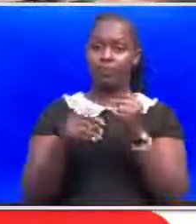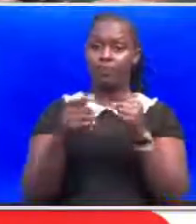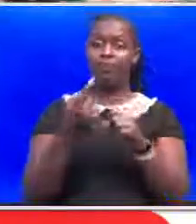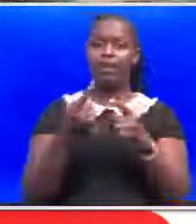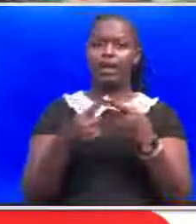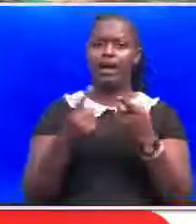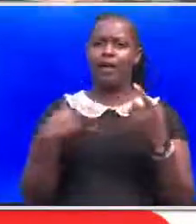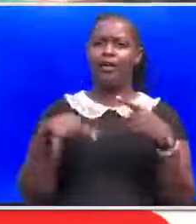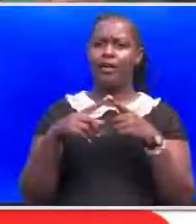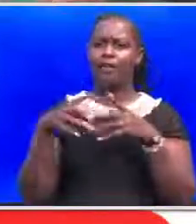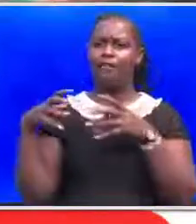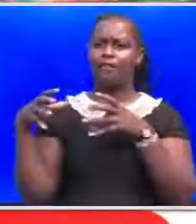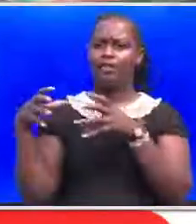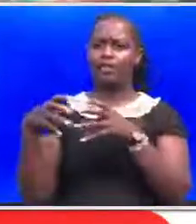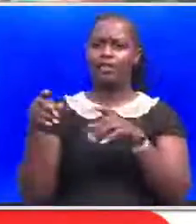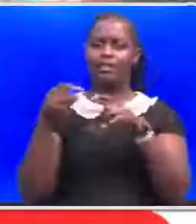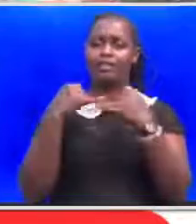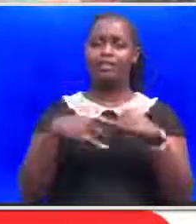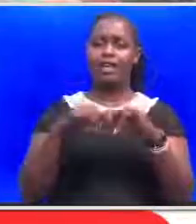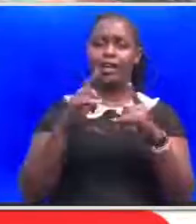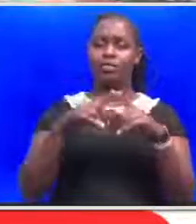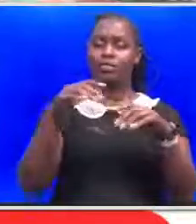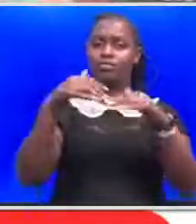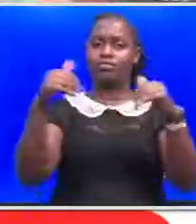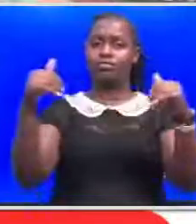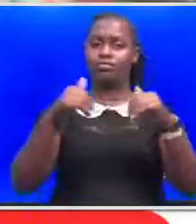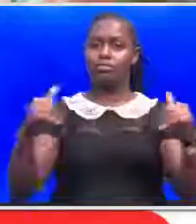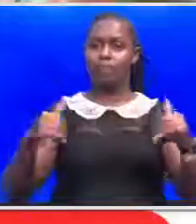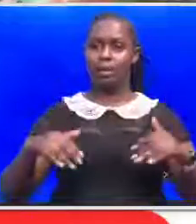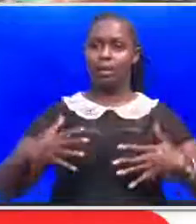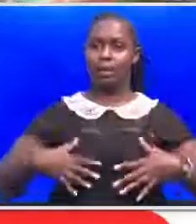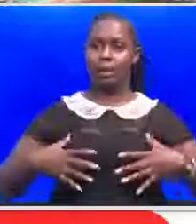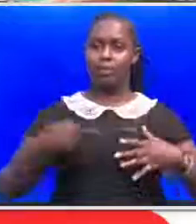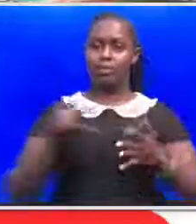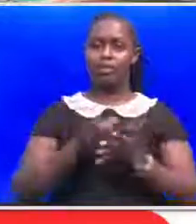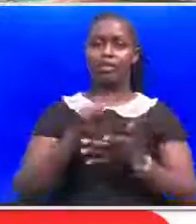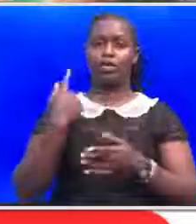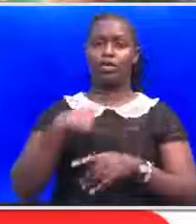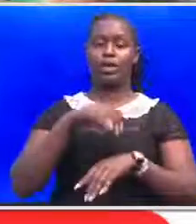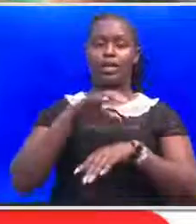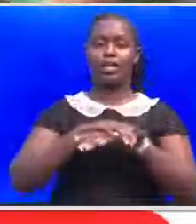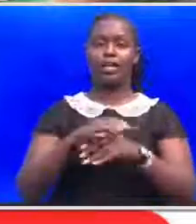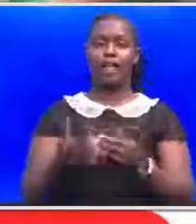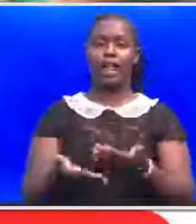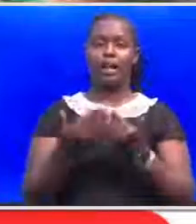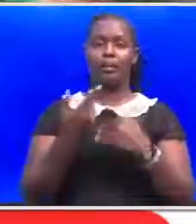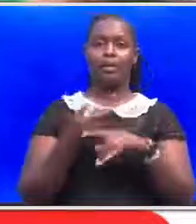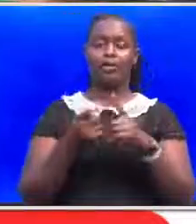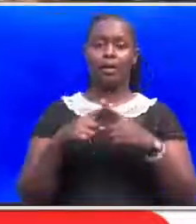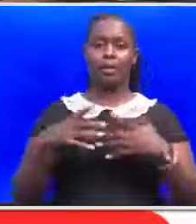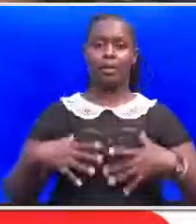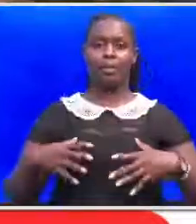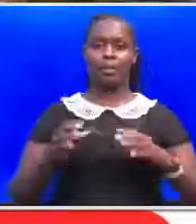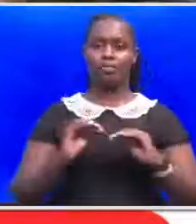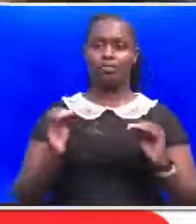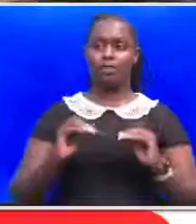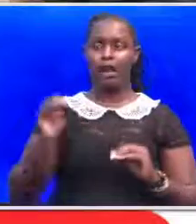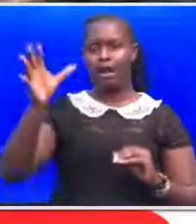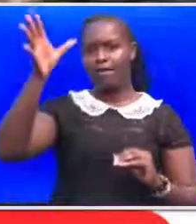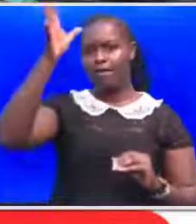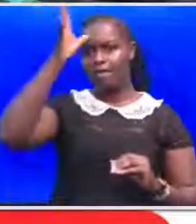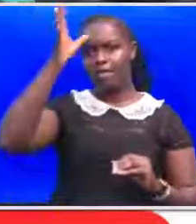nguvu, wakarusha marisasi juu ili tusipate msaada wote ambao kwamba majirani waweza toka. Wakamchukua babangu kwa